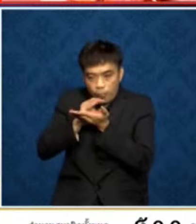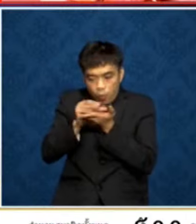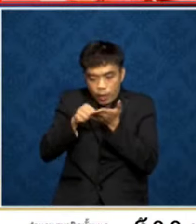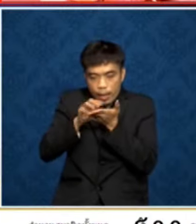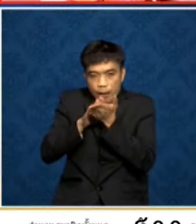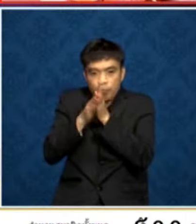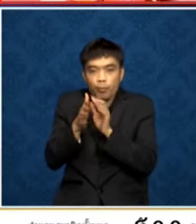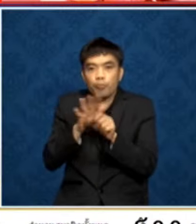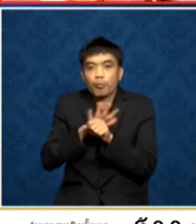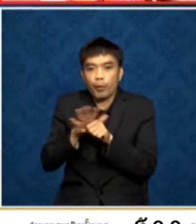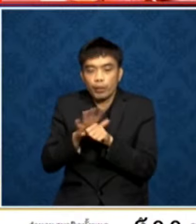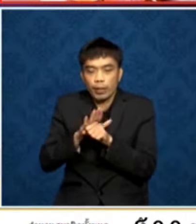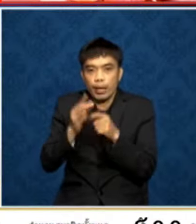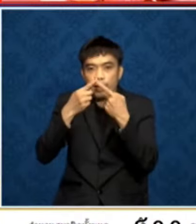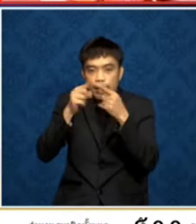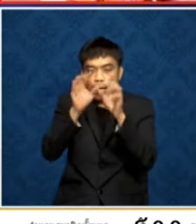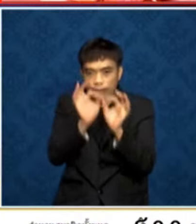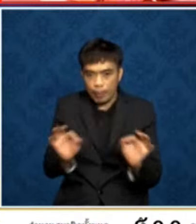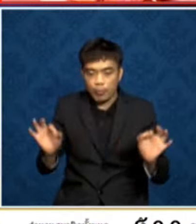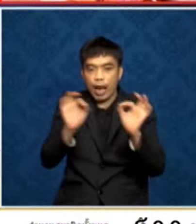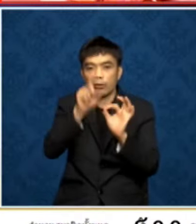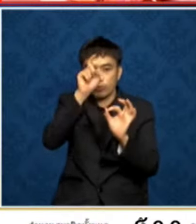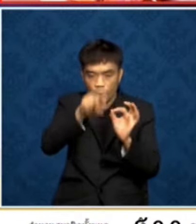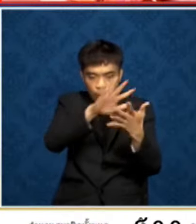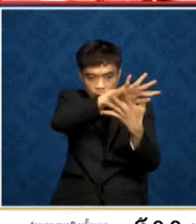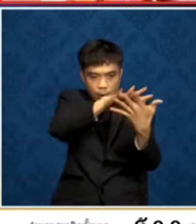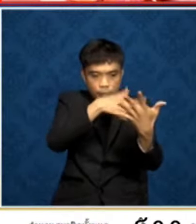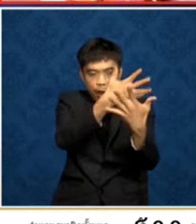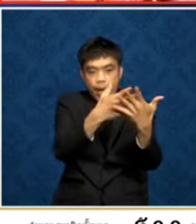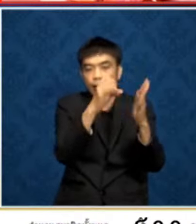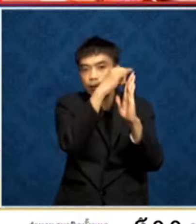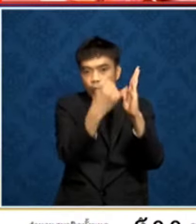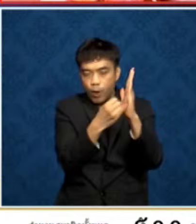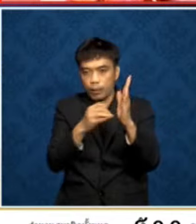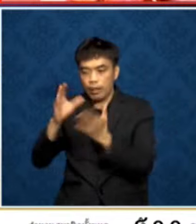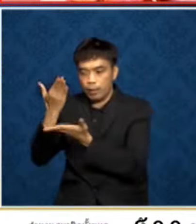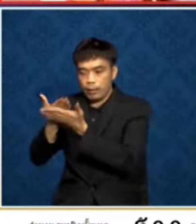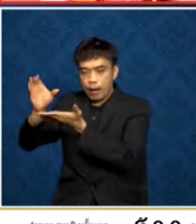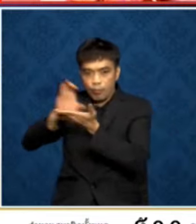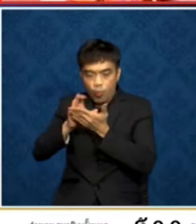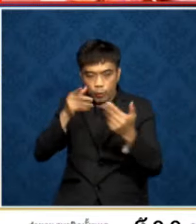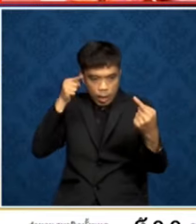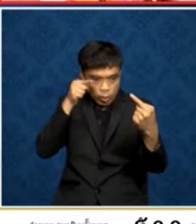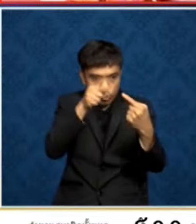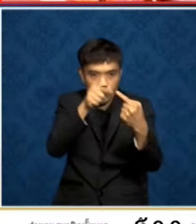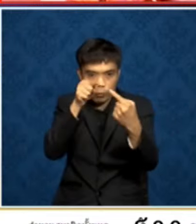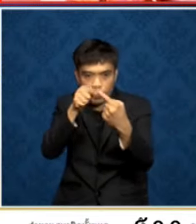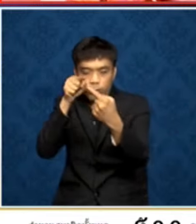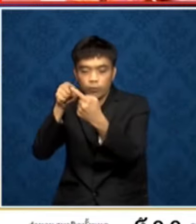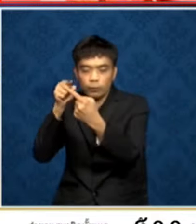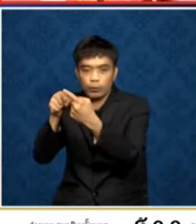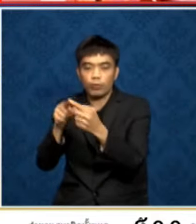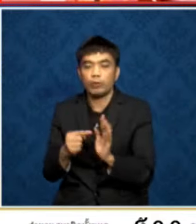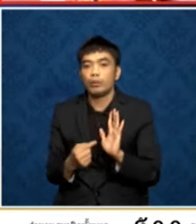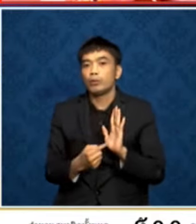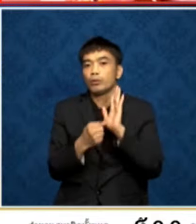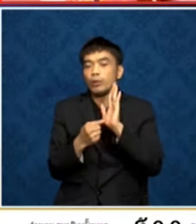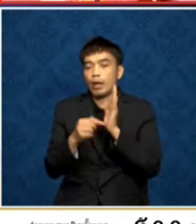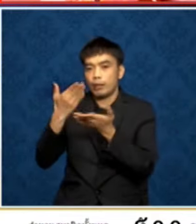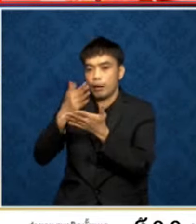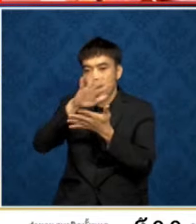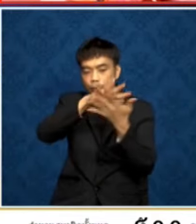เปลี่ยนตัวงบประมาณให้อิงกับแผนพัฒนาจังหวัดให้มากขึ้นโดยที่แผนพัฒนาจังหวัดนั้นถูกจัด